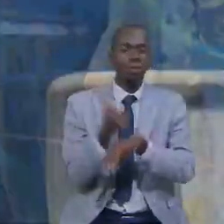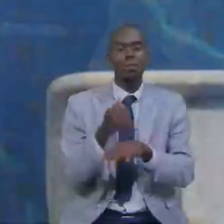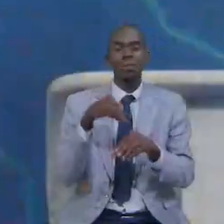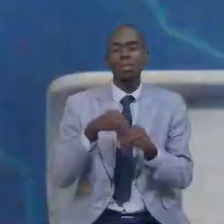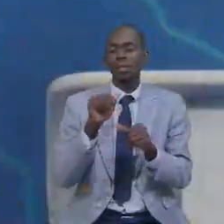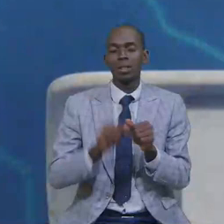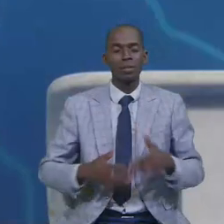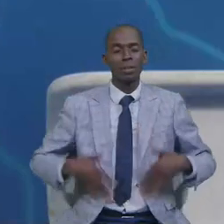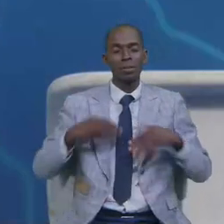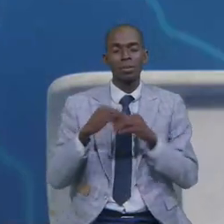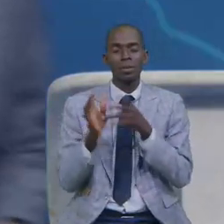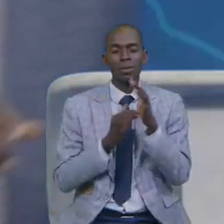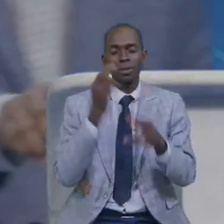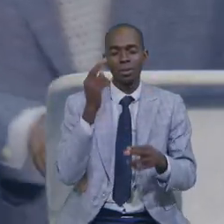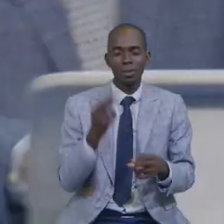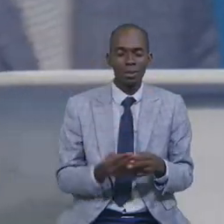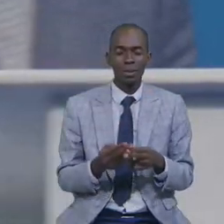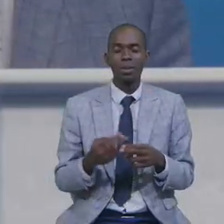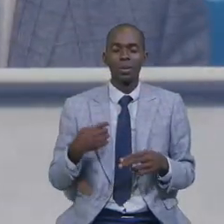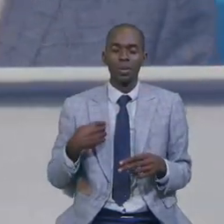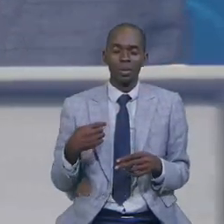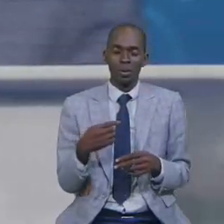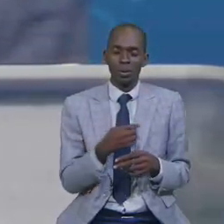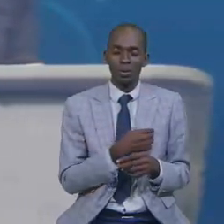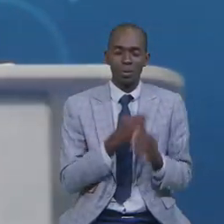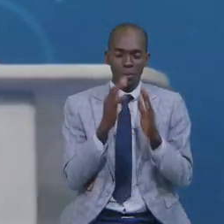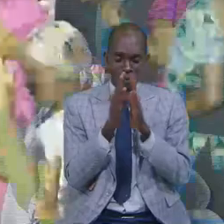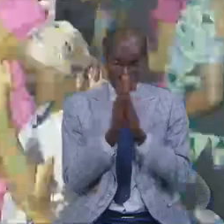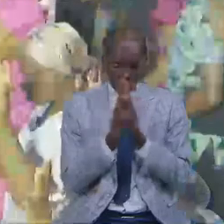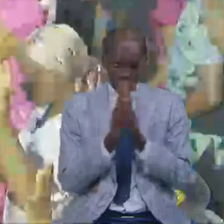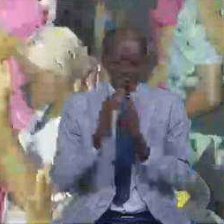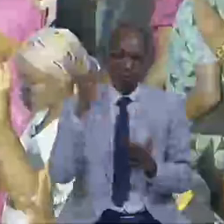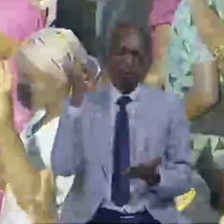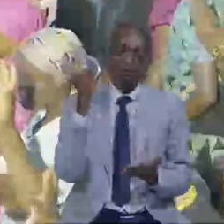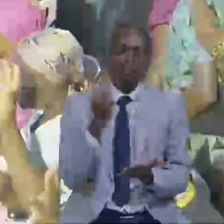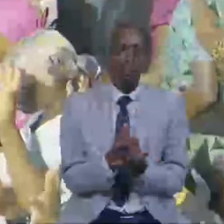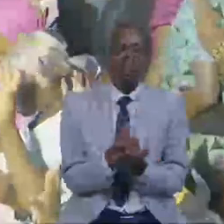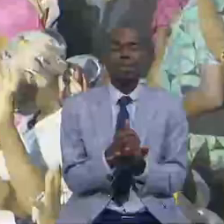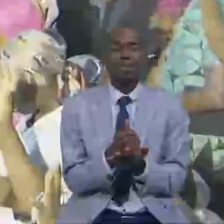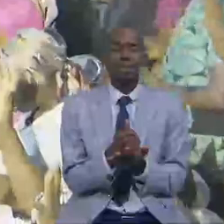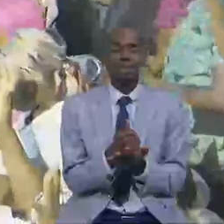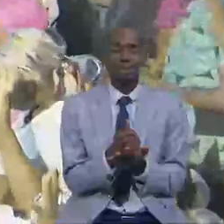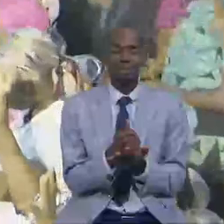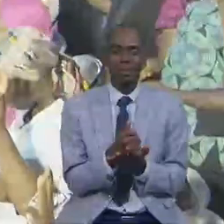confirme le dans chaque ville au nom de Jésus nous prions